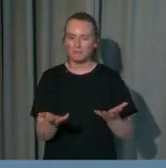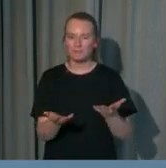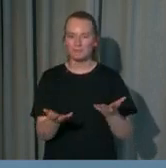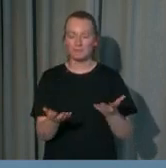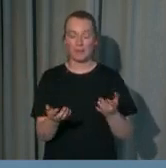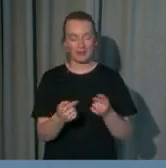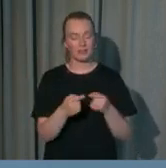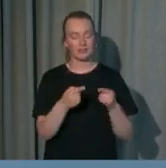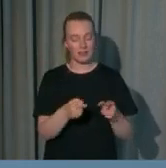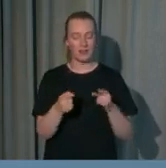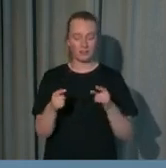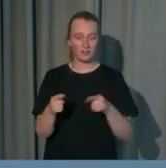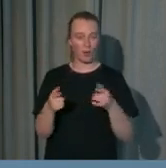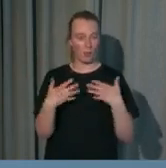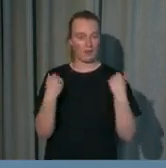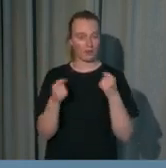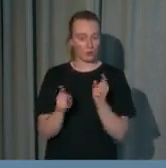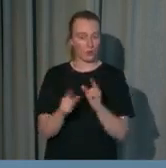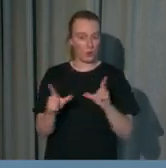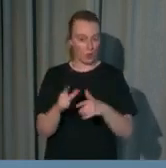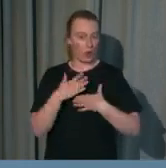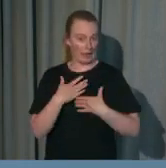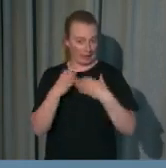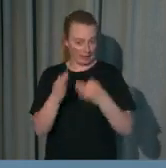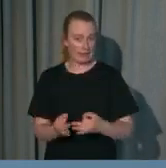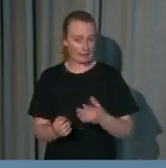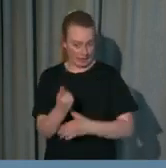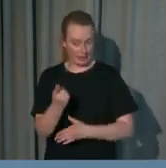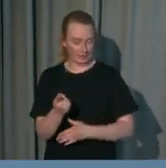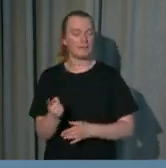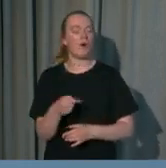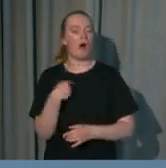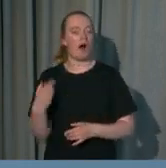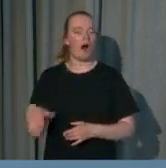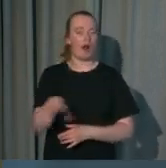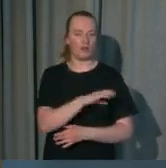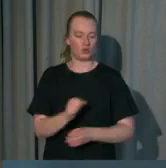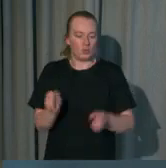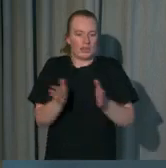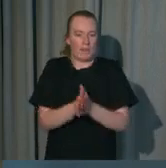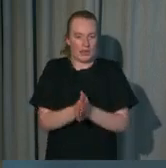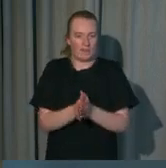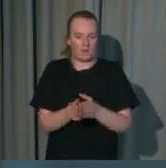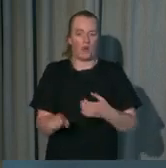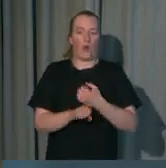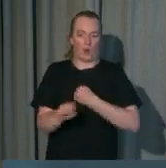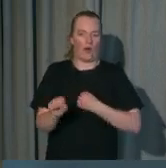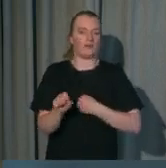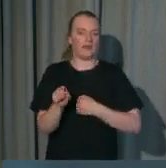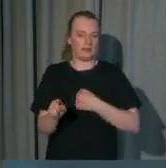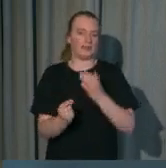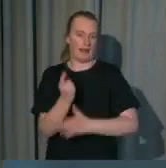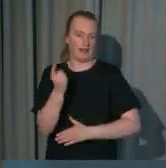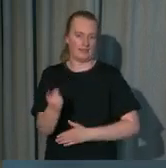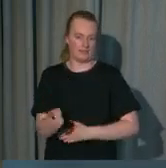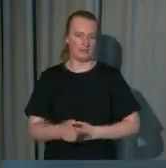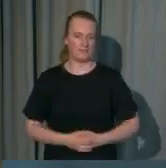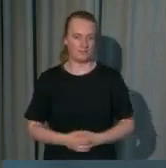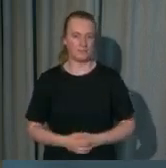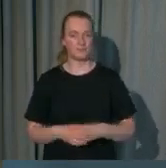at noe sånn uhyggelig kan skje, og så må vi alle samle oss for å stå imot det. Da det TV2, og deretter